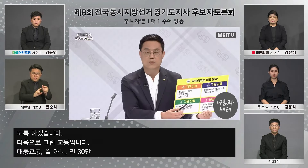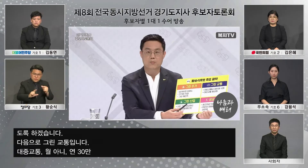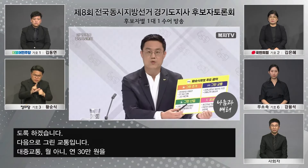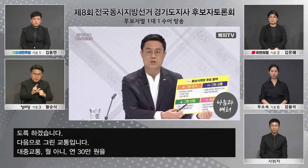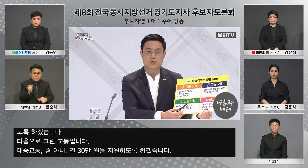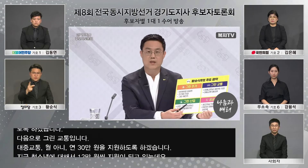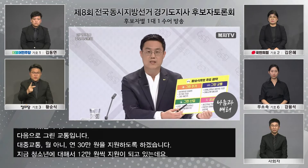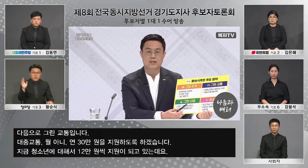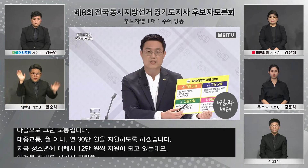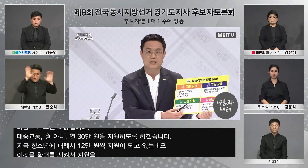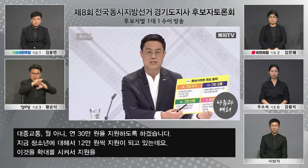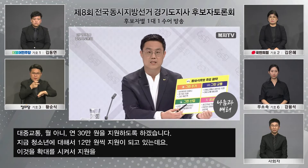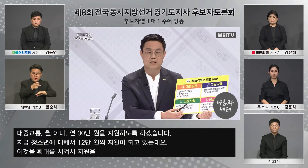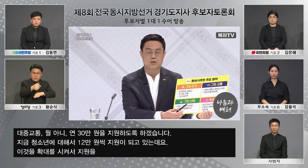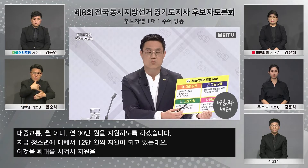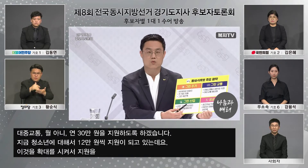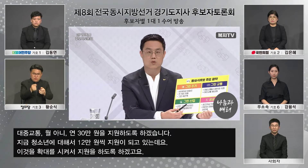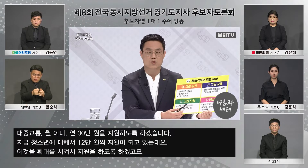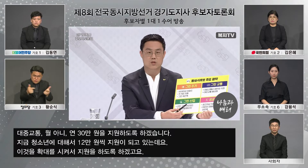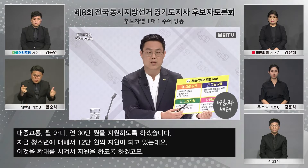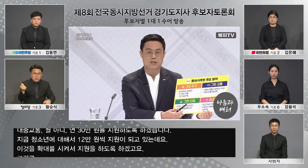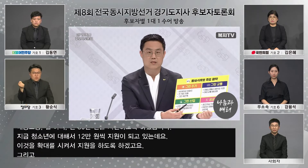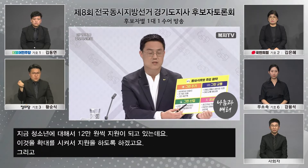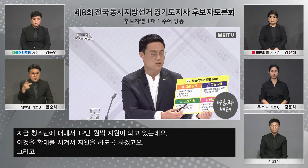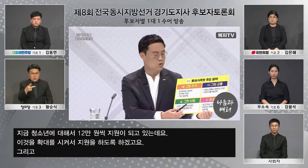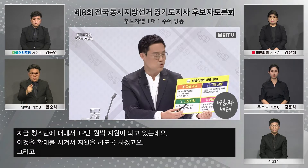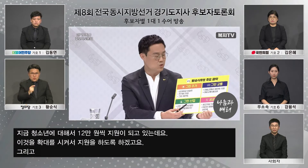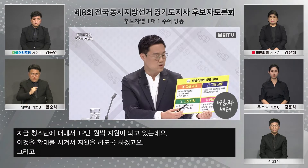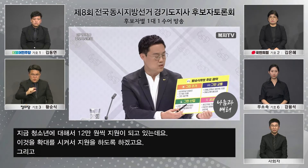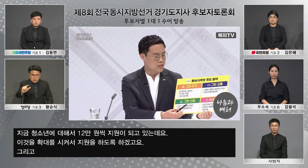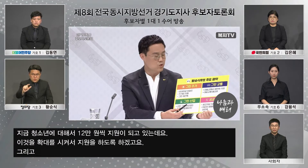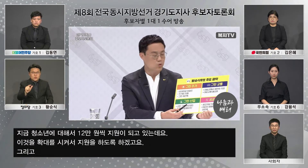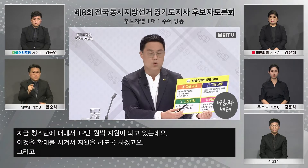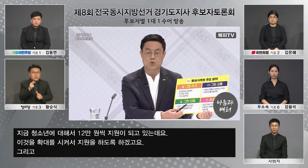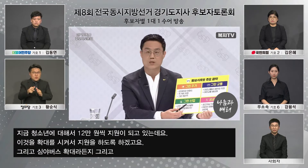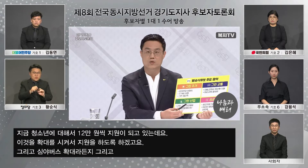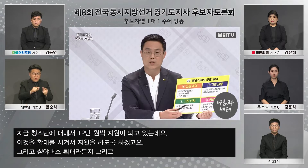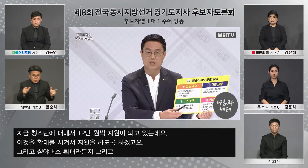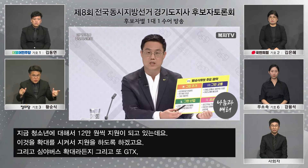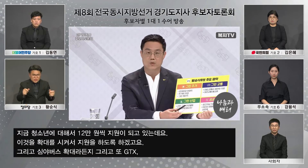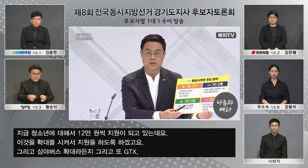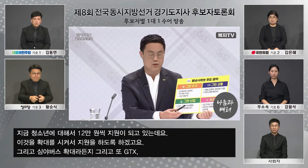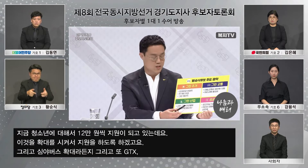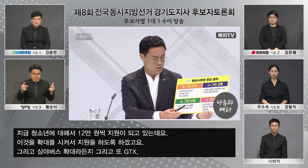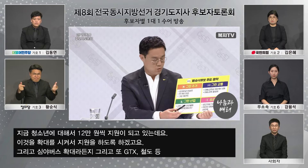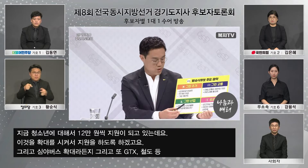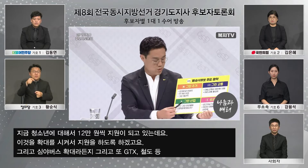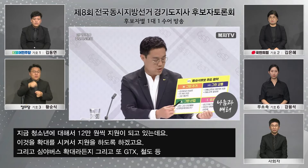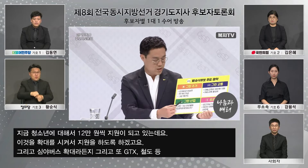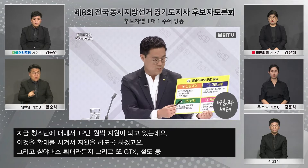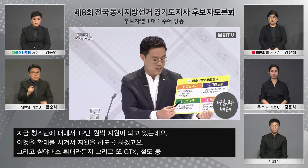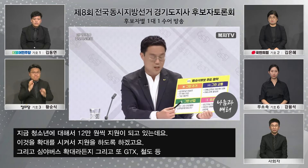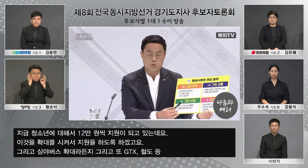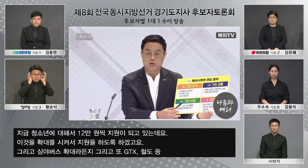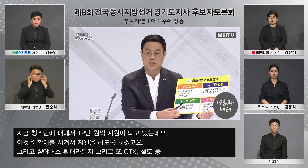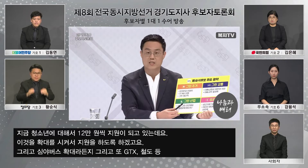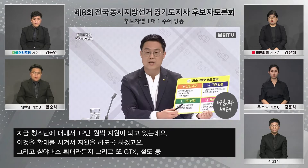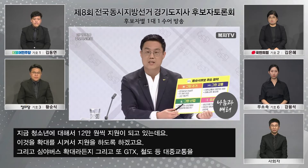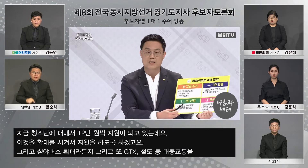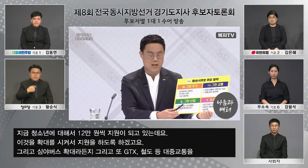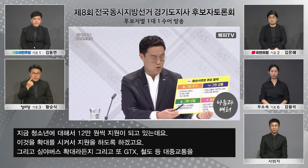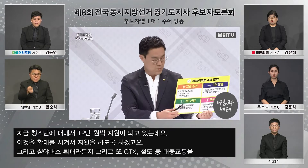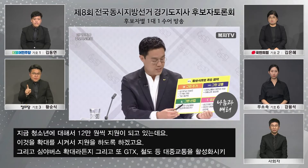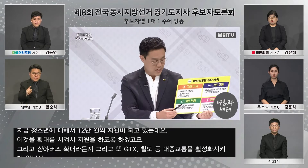그리고 심야버스 확대라든지 그리고 또 이제 GTX, 철도 등 대중교통을 활성화시키기 위해서 노력하도록 하겠습니다. 다음은